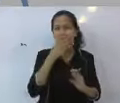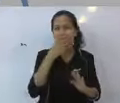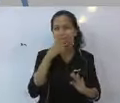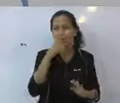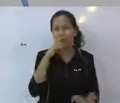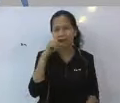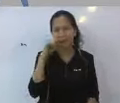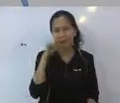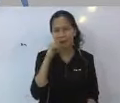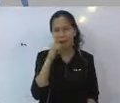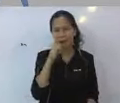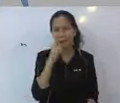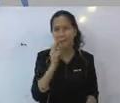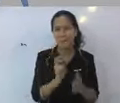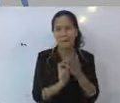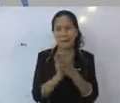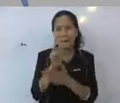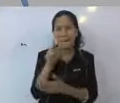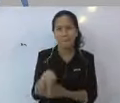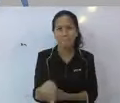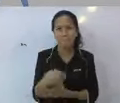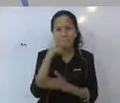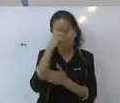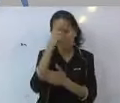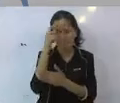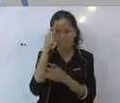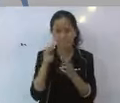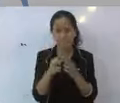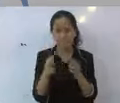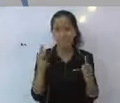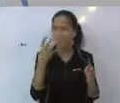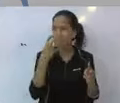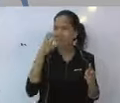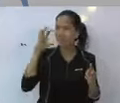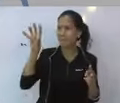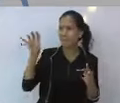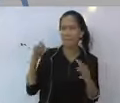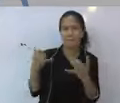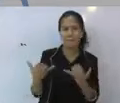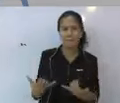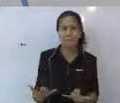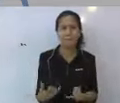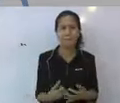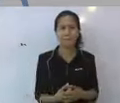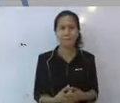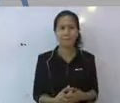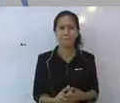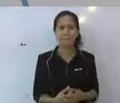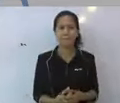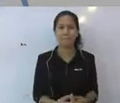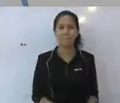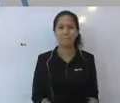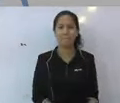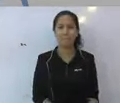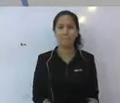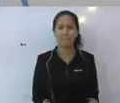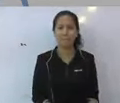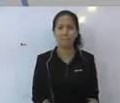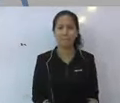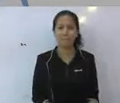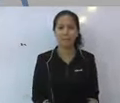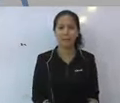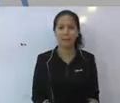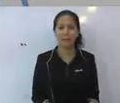Natutuyo na lang yung mga halaman na yan dahil sa sobrang init. Yeah. Yun din naman ang ano doon, disadvantage. Kaya,